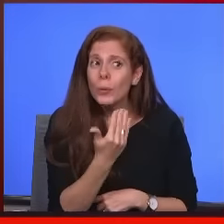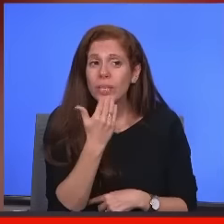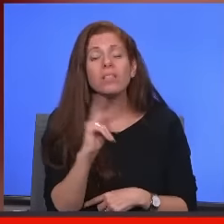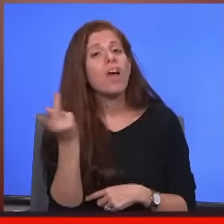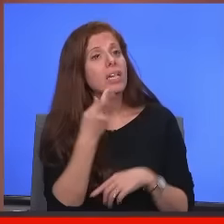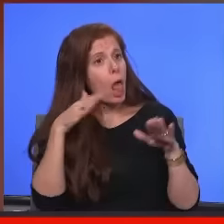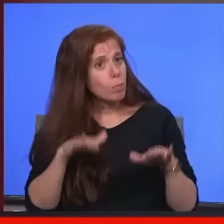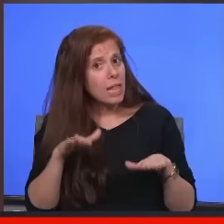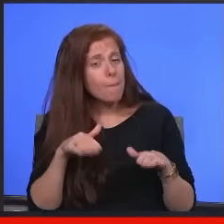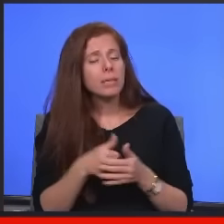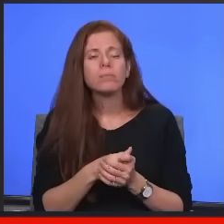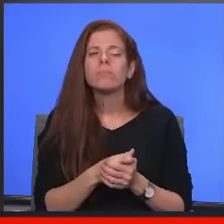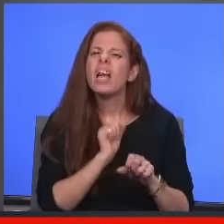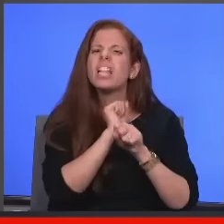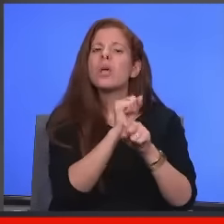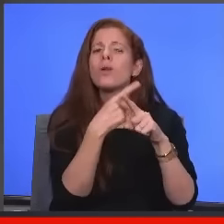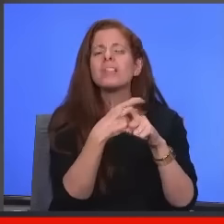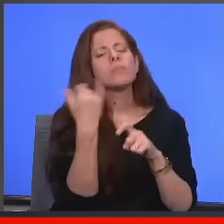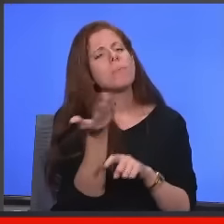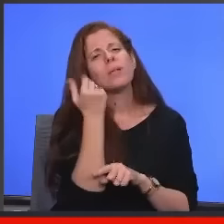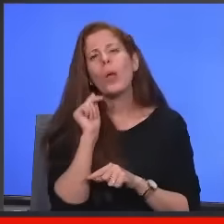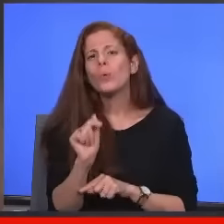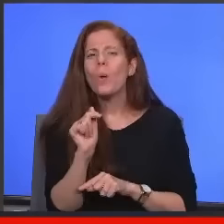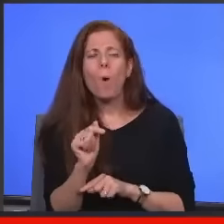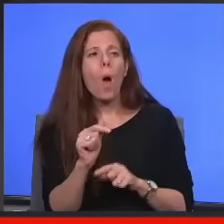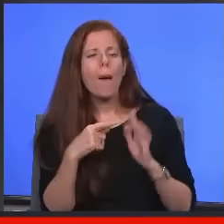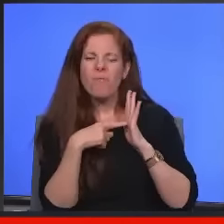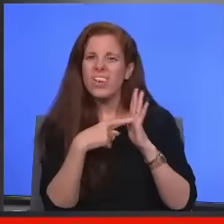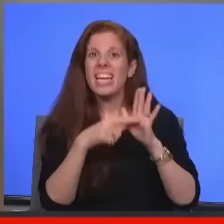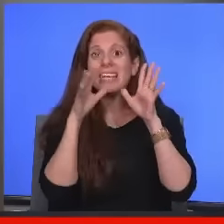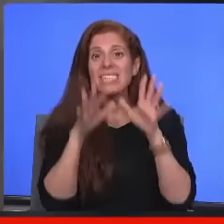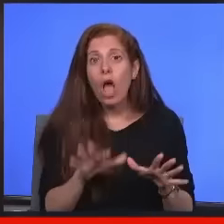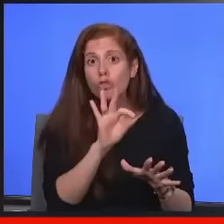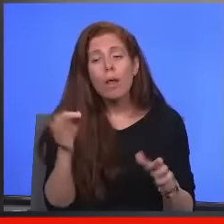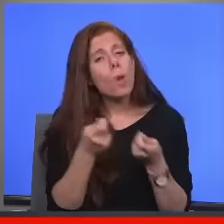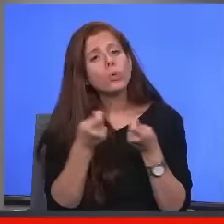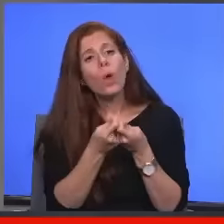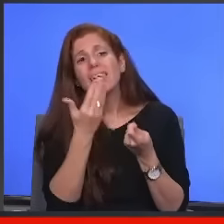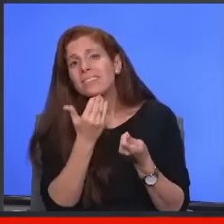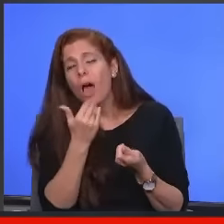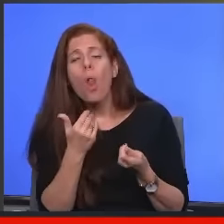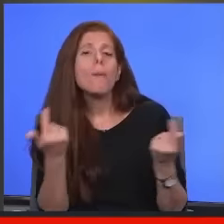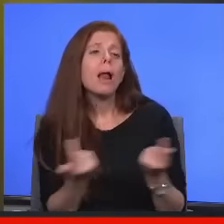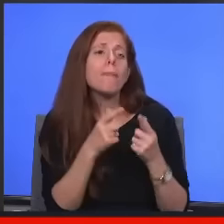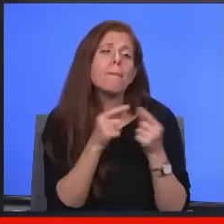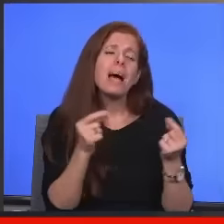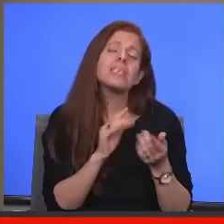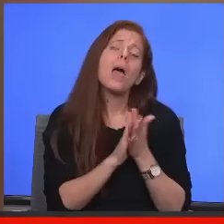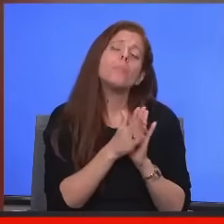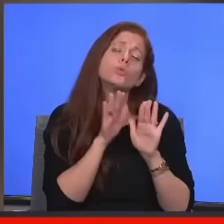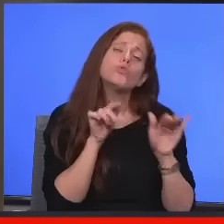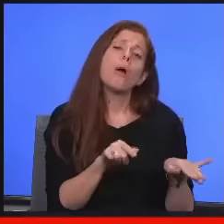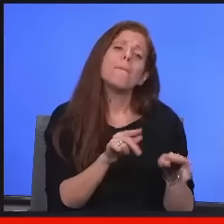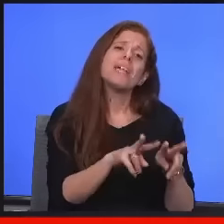communities. הנאו-נאצים האלה היו כאן תמיד, מפגני השנאה שלהם לא קשורים לישראל או למלחמה בעזה, הם פשוט שם, מנצלים את